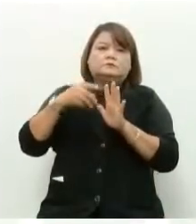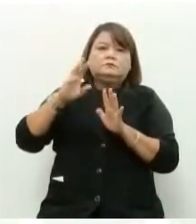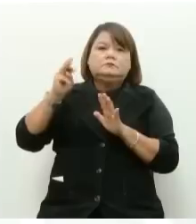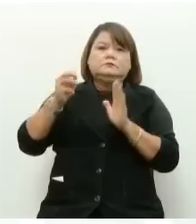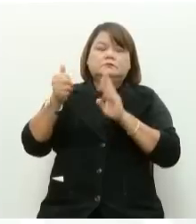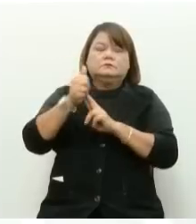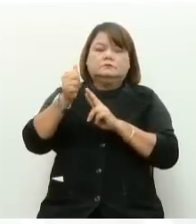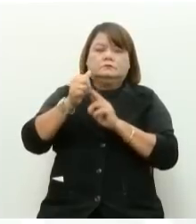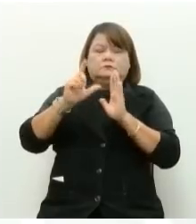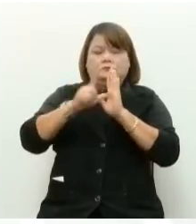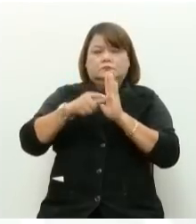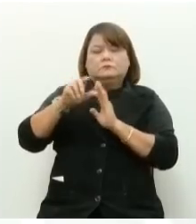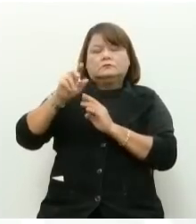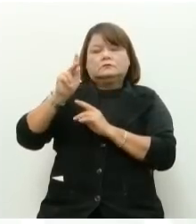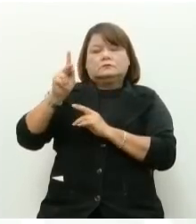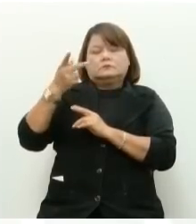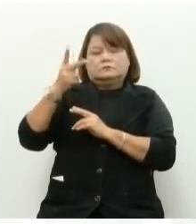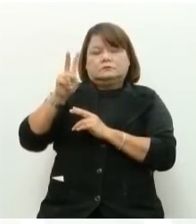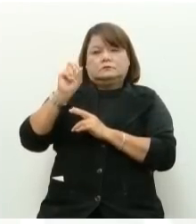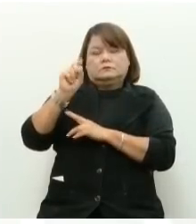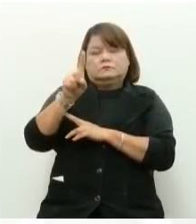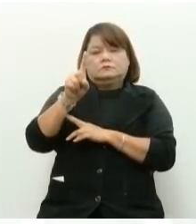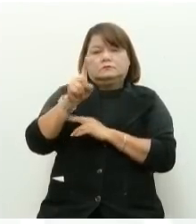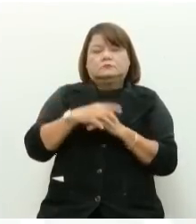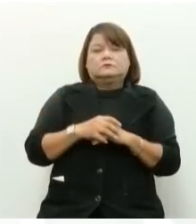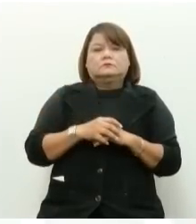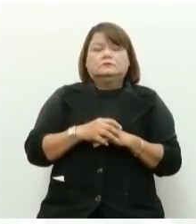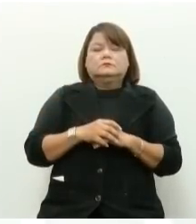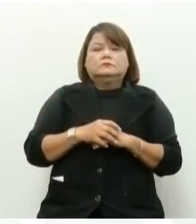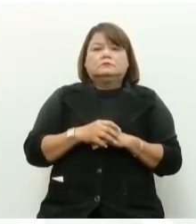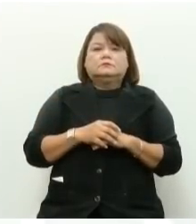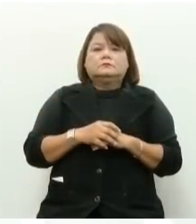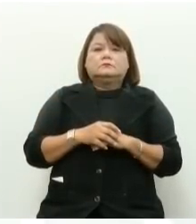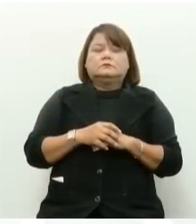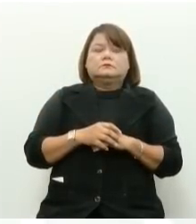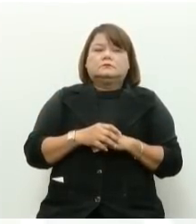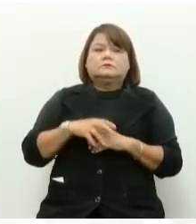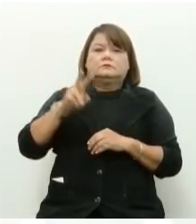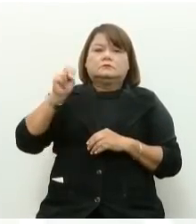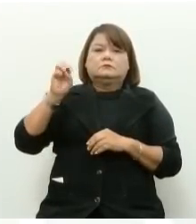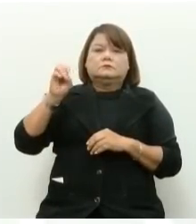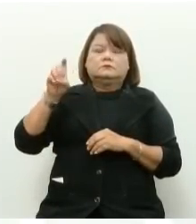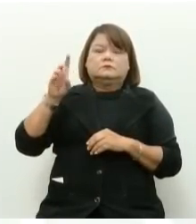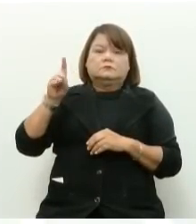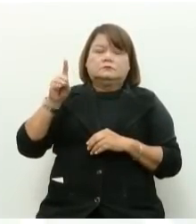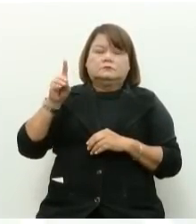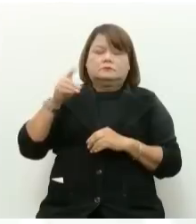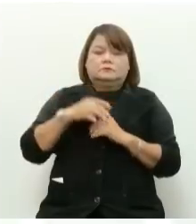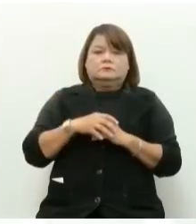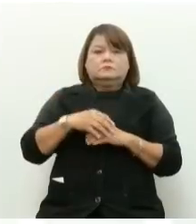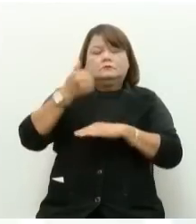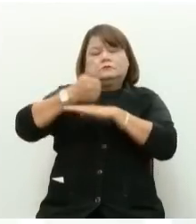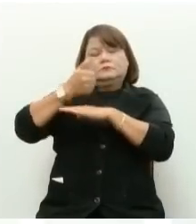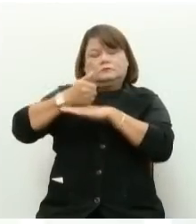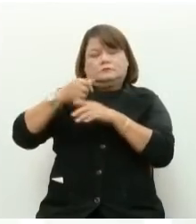เลขาธิการคณะกรรมการข้าราชการครูและบุคลากรทางการศึกษาท่านนิตนิวาดำรงมงคลกุลผู้อำนวยการภาร